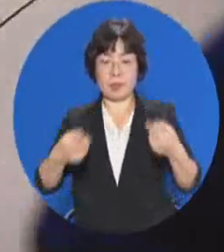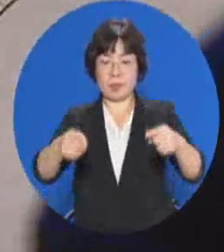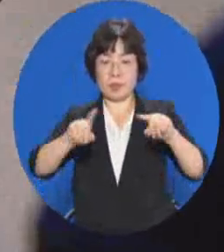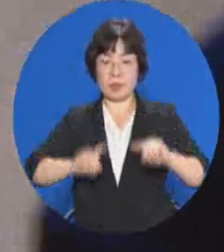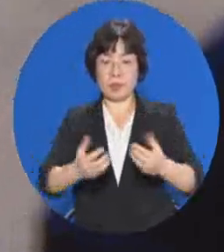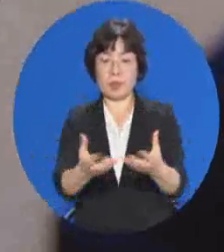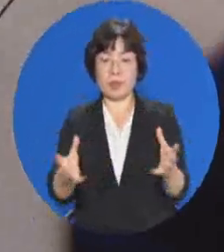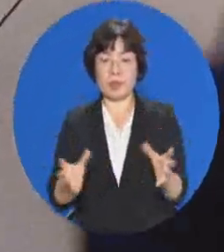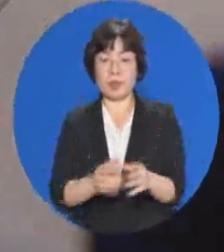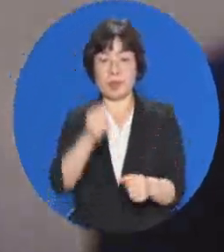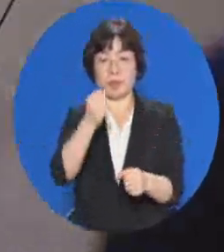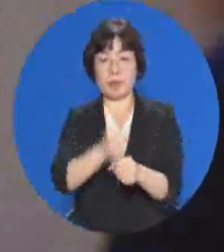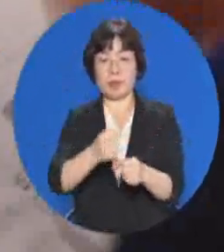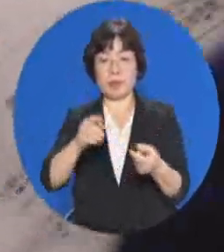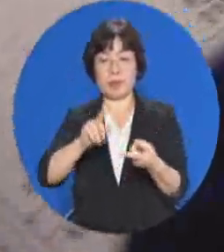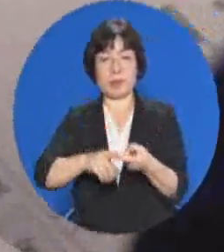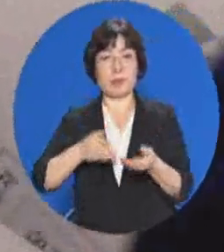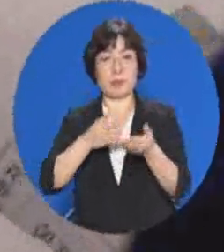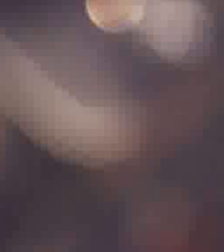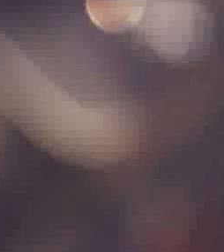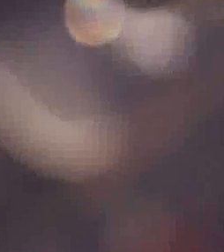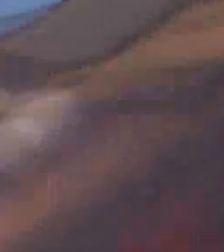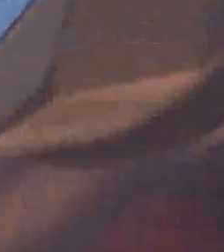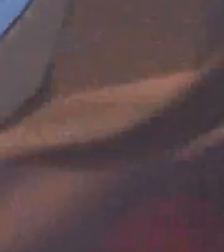협의체 구성을 제안했습니다.